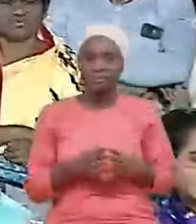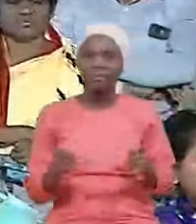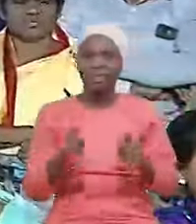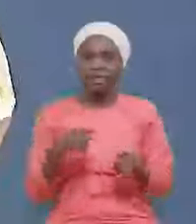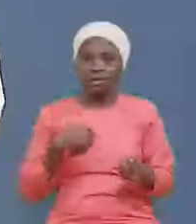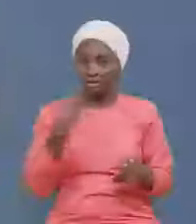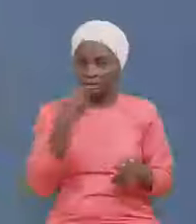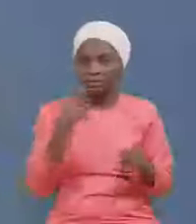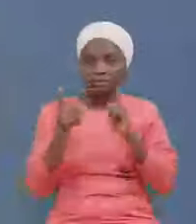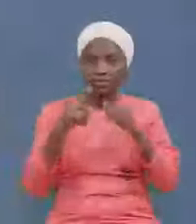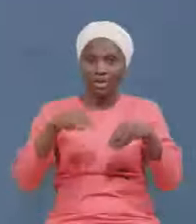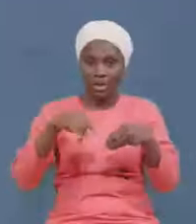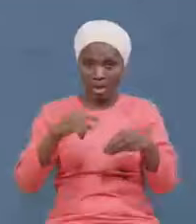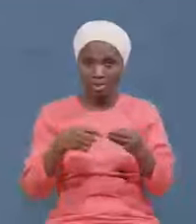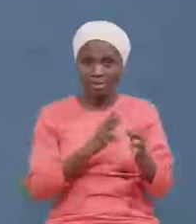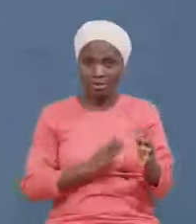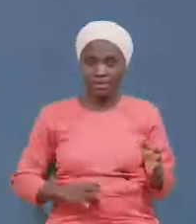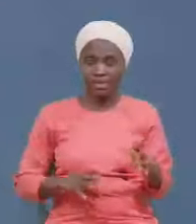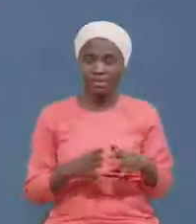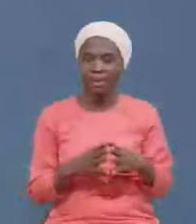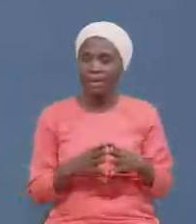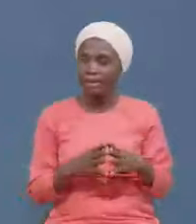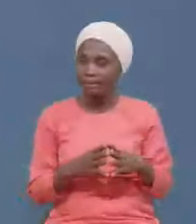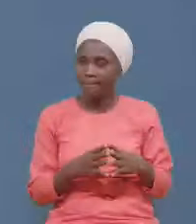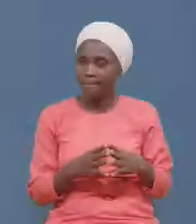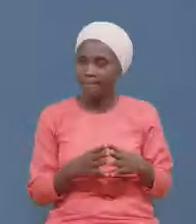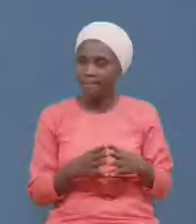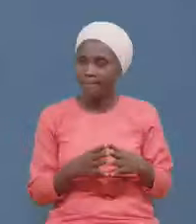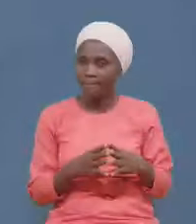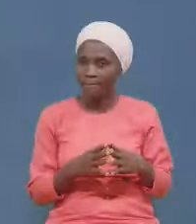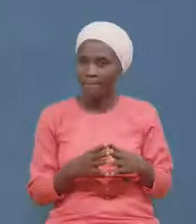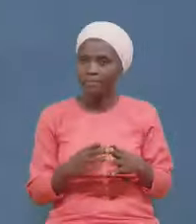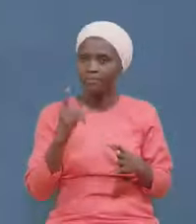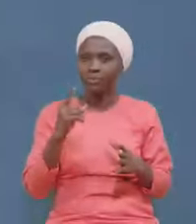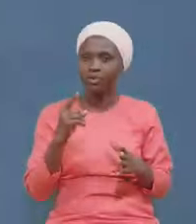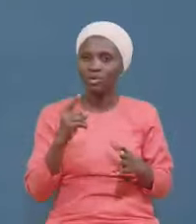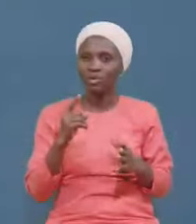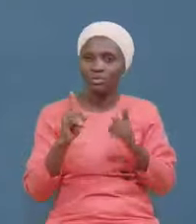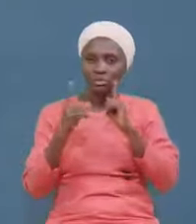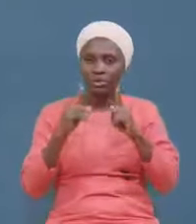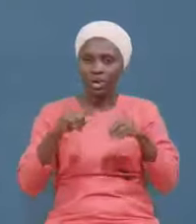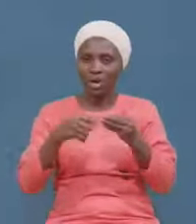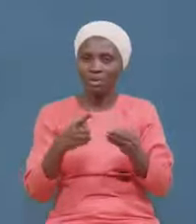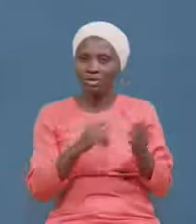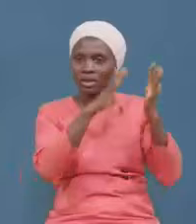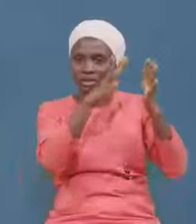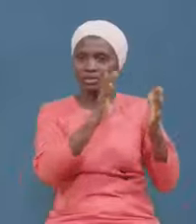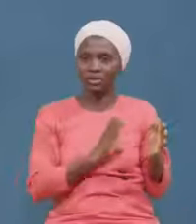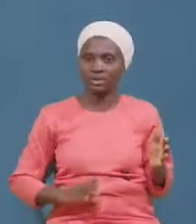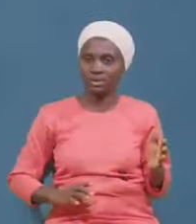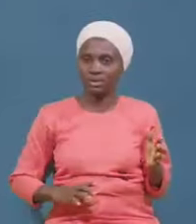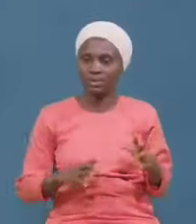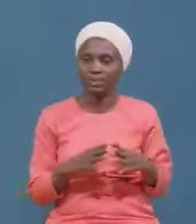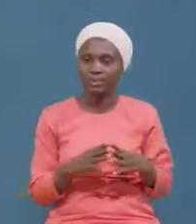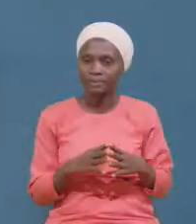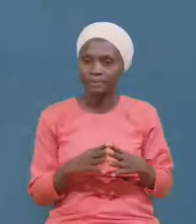about Christ. మనం క్రీస్తు గురించి మాట్లాడుకుంటున్నాం. Number one, we're speaking about the expected Christ. మొదటిగా